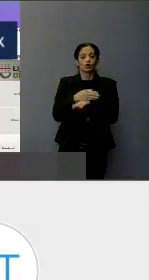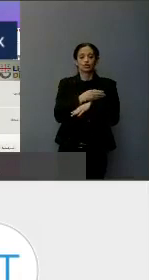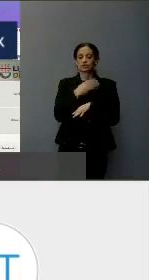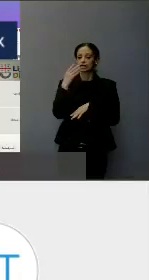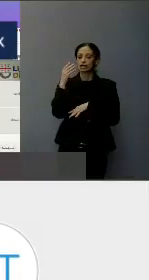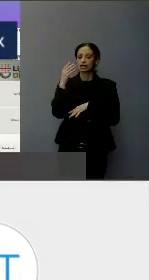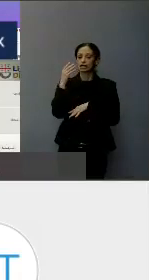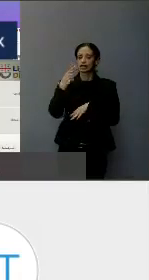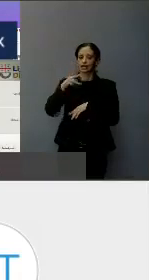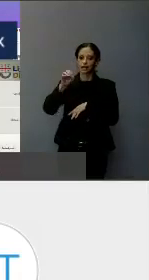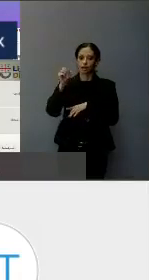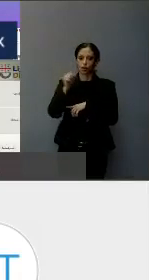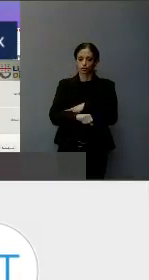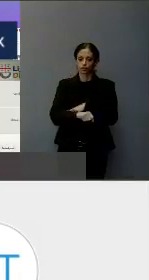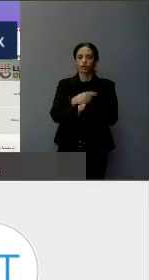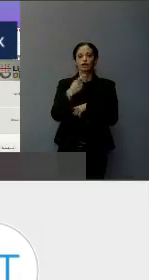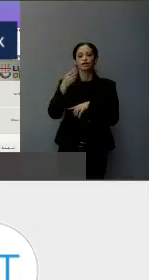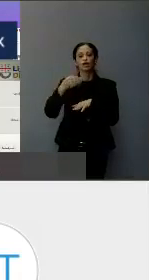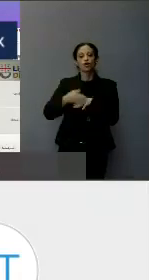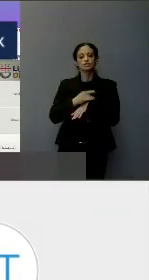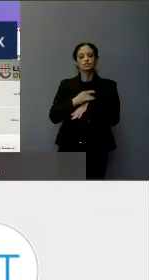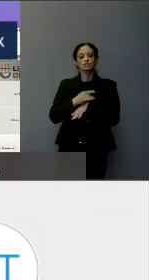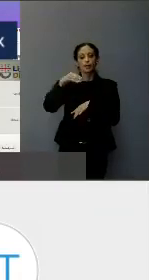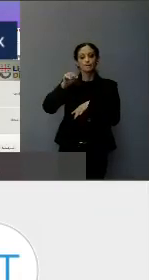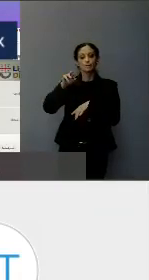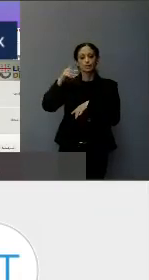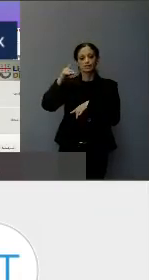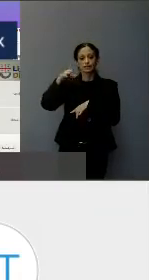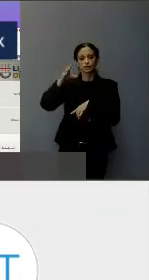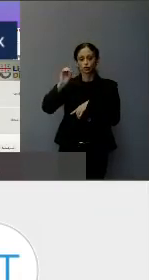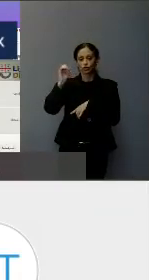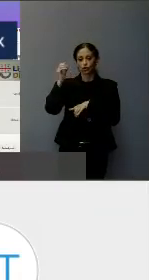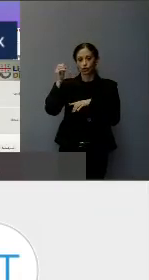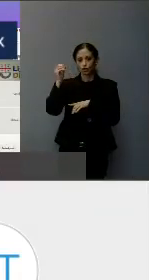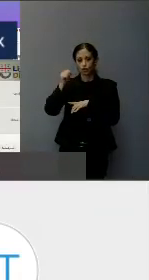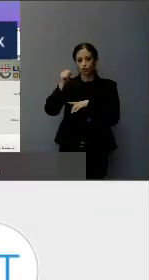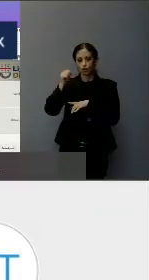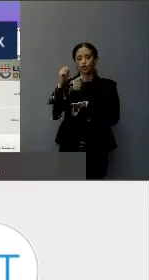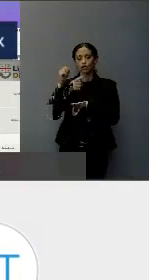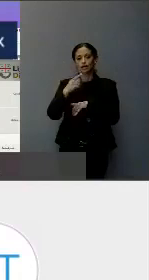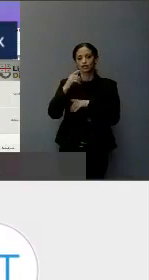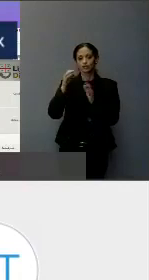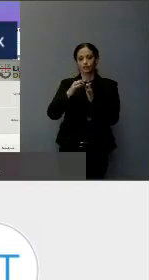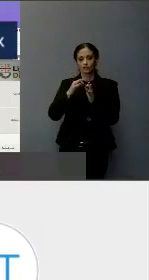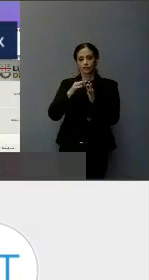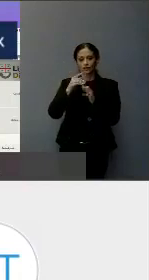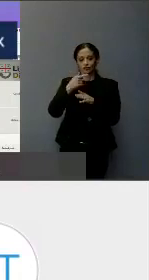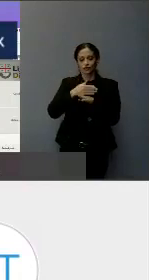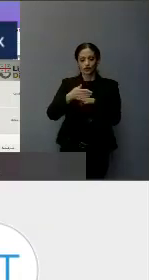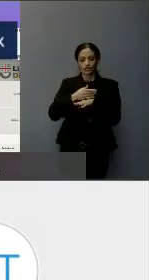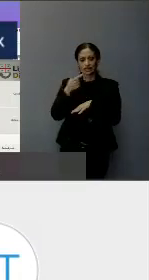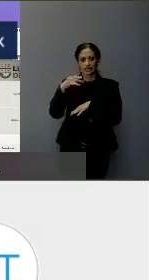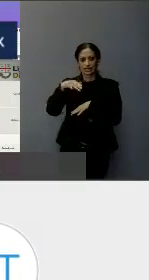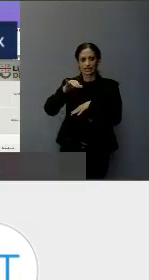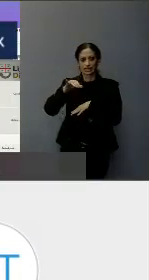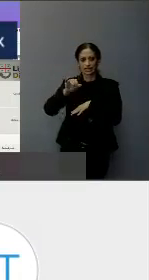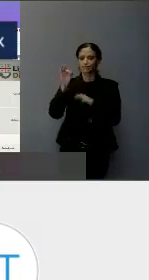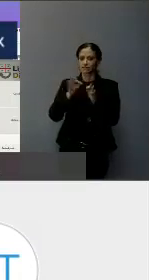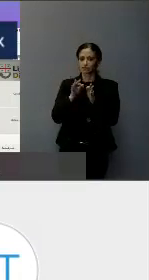contrario consigliere immordino amorevole consigliera tini pure